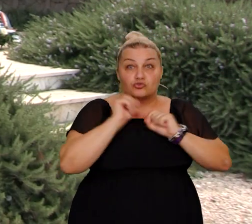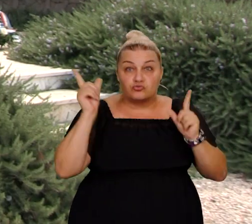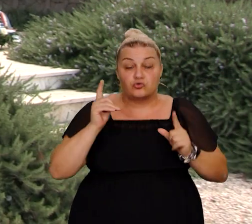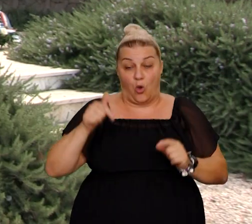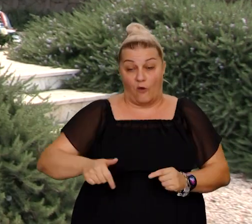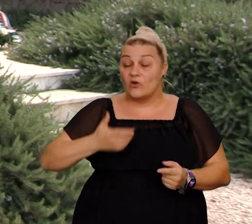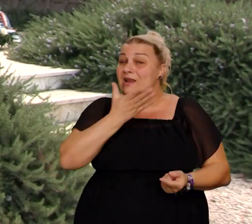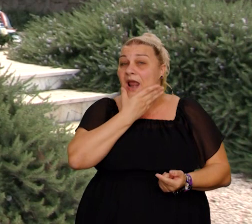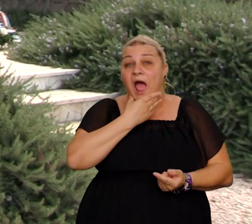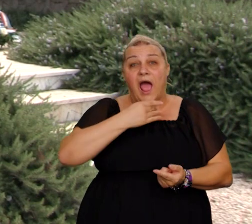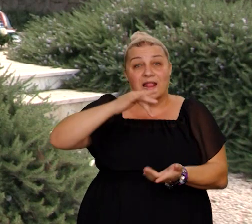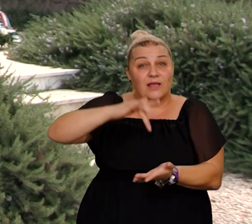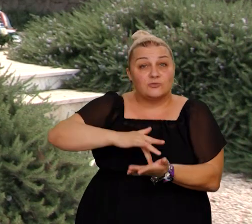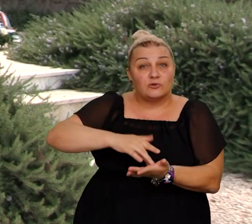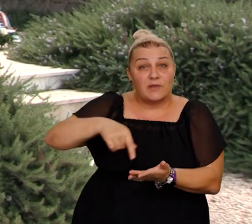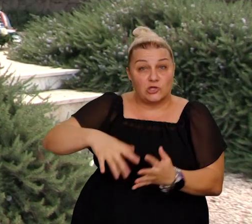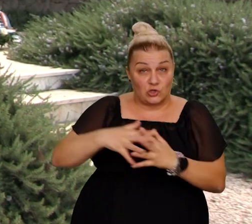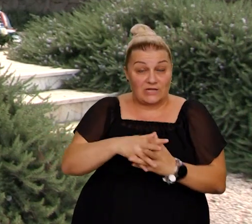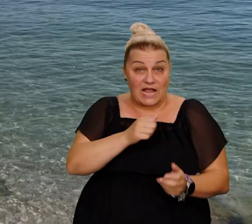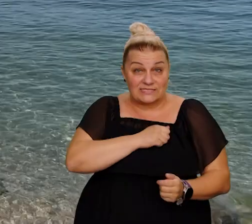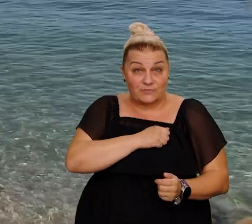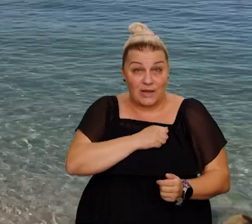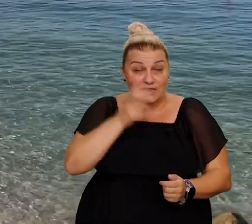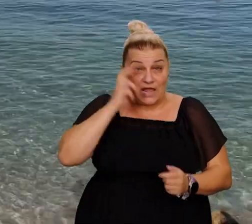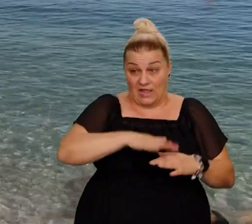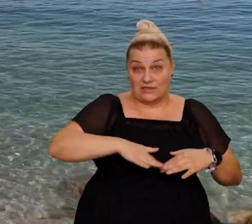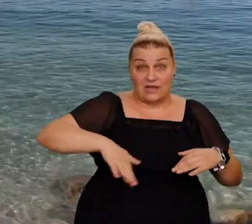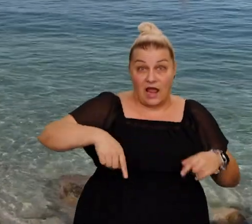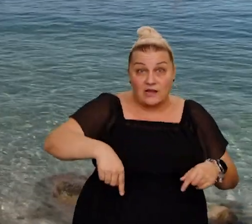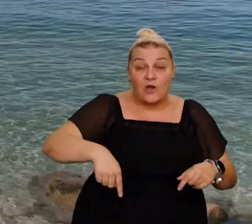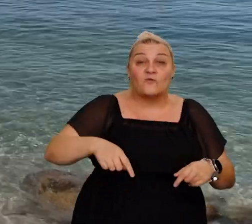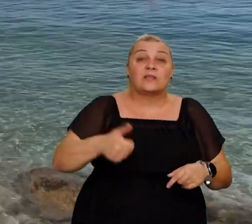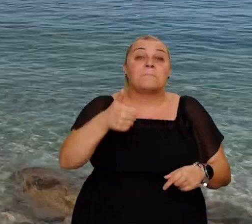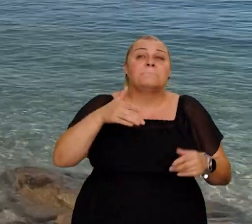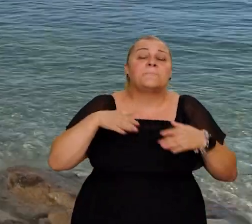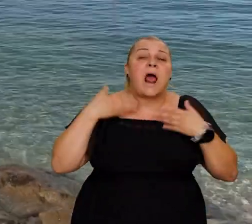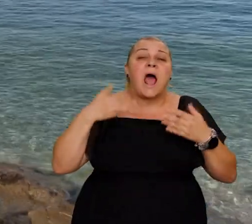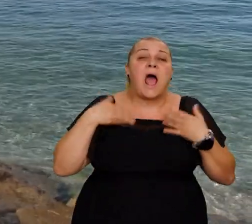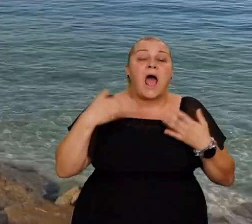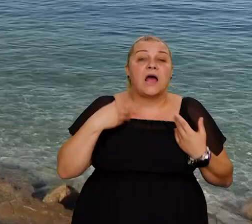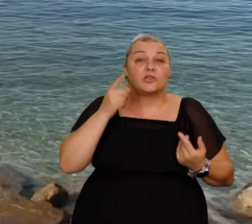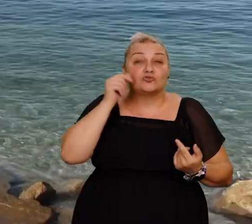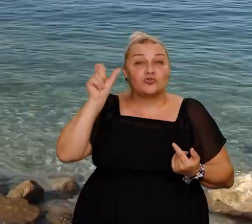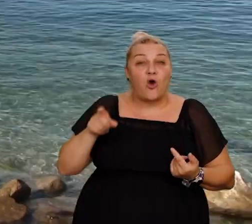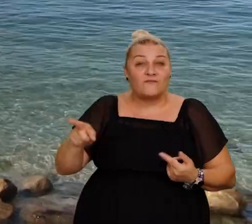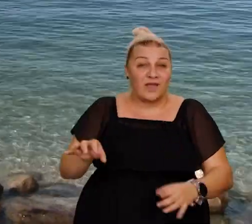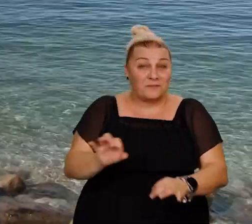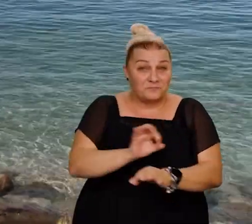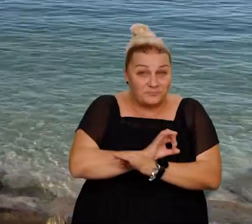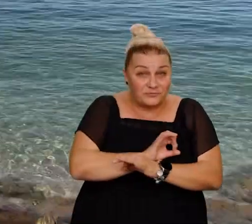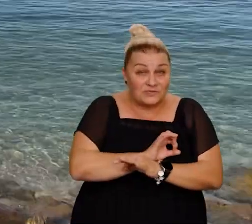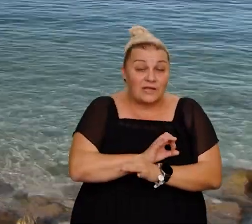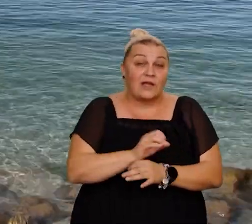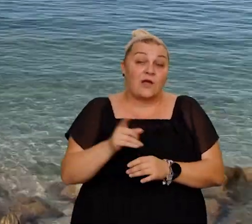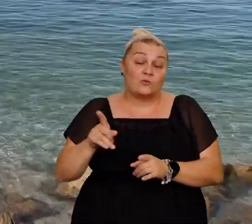na ovome, možda i na najljepšem dijelu grada Splita i našeg Jadrana, jedan mladi čovjek položio